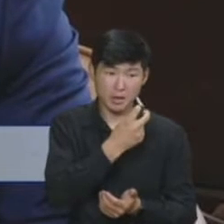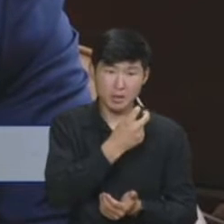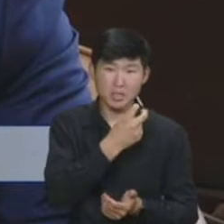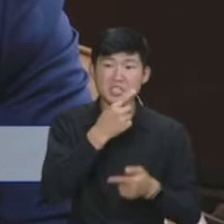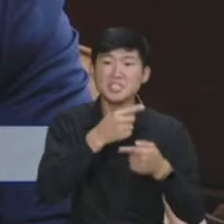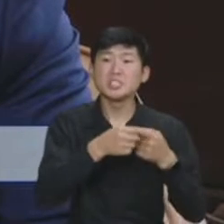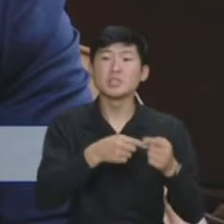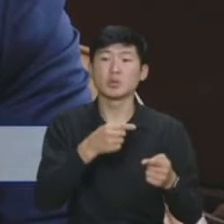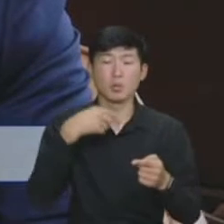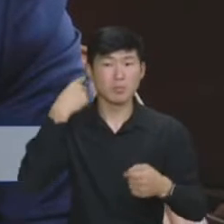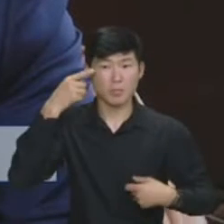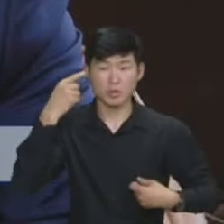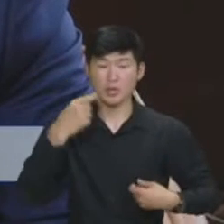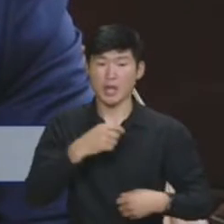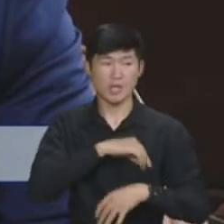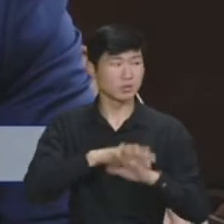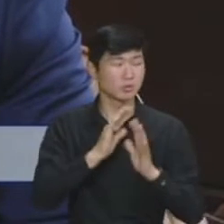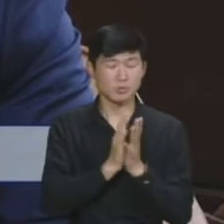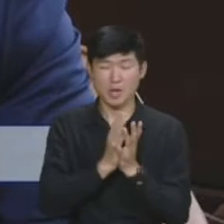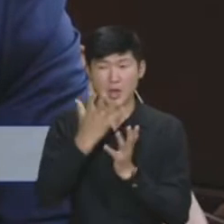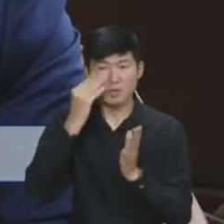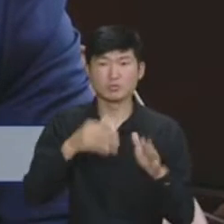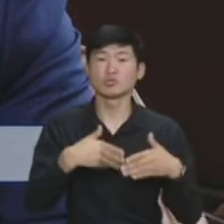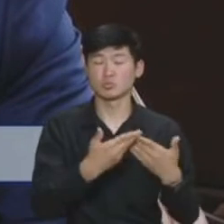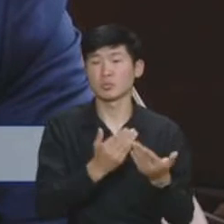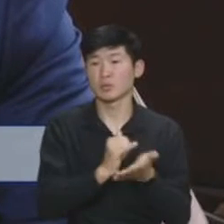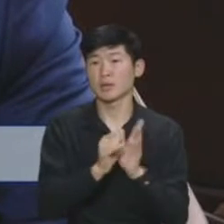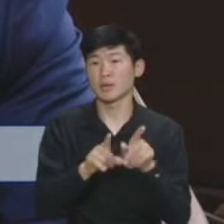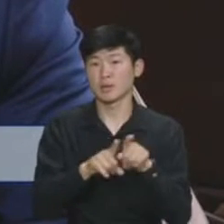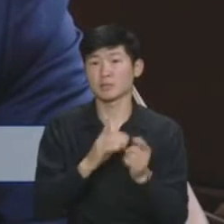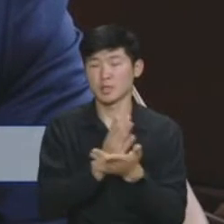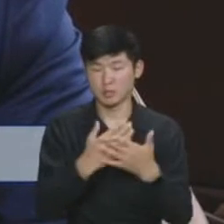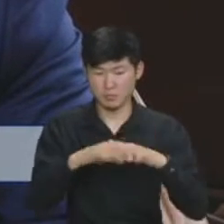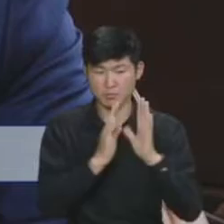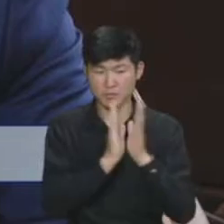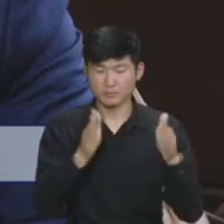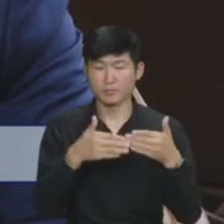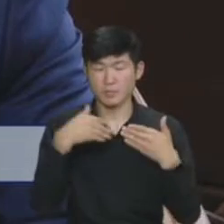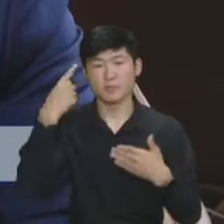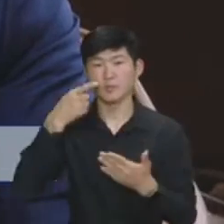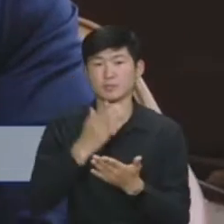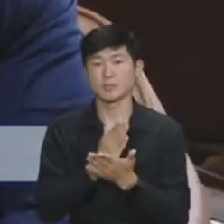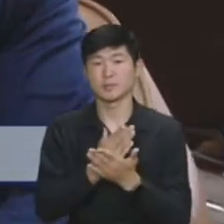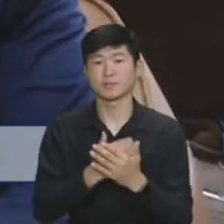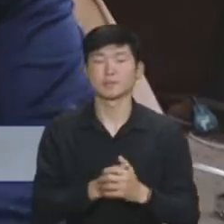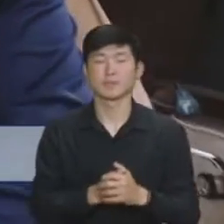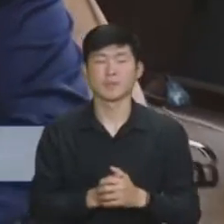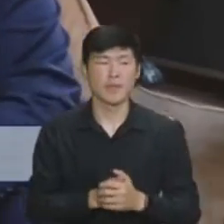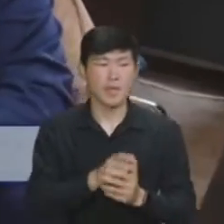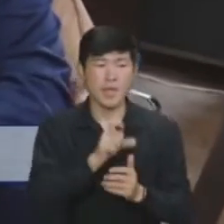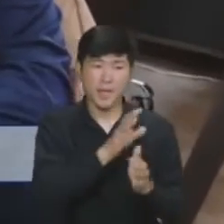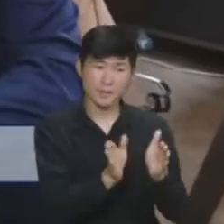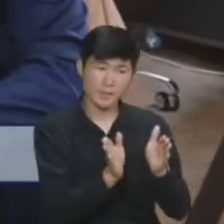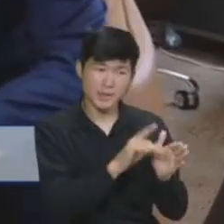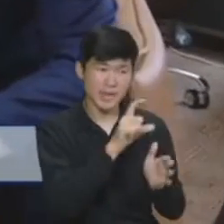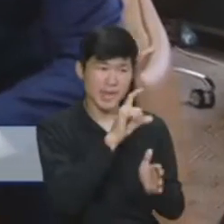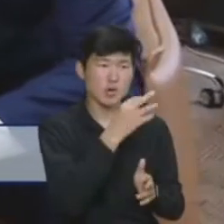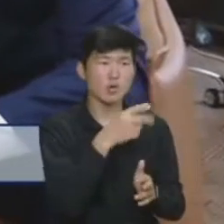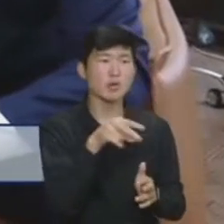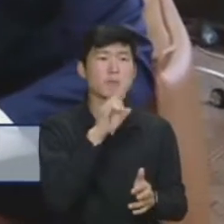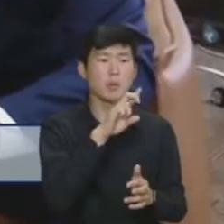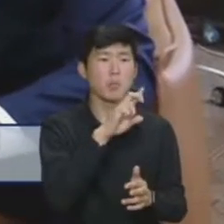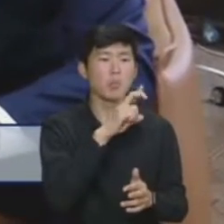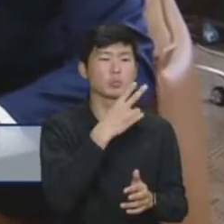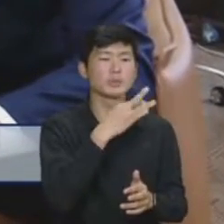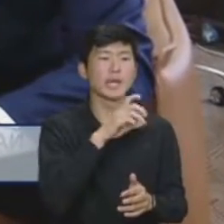хожихо илүү урдаа тавиад ард түмний одоо эрүүл мэндийн эрсдэлд оруулаад байна л да. Тэм бүхнийг таслан зогсоорыг бодож байна. Эмнээс ад нөгөө эрүүл мэндийн бүтээгдэхүүнүүд гээд